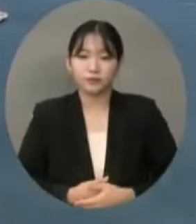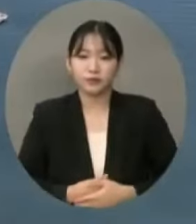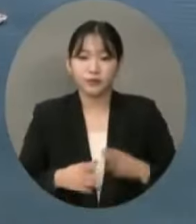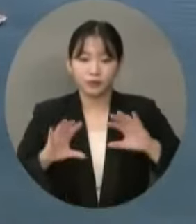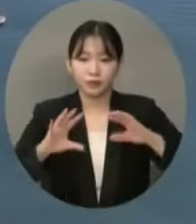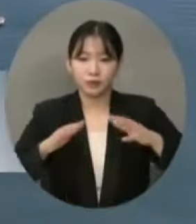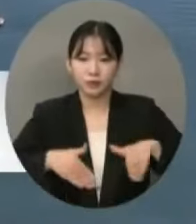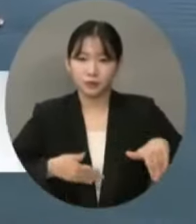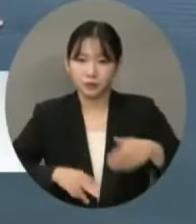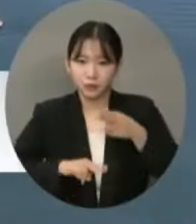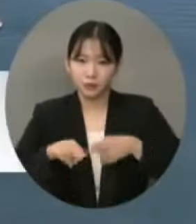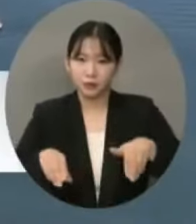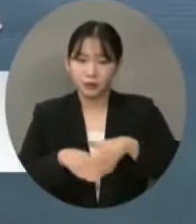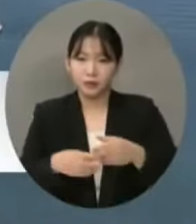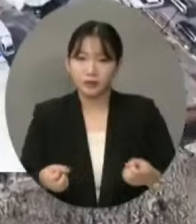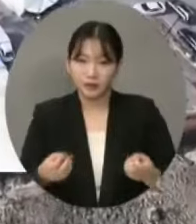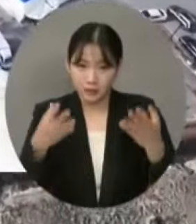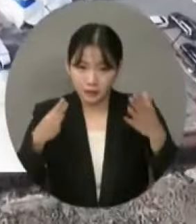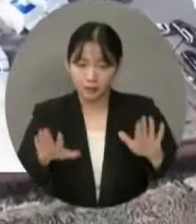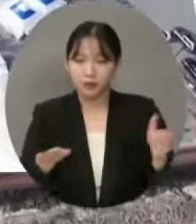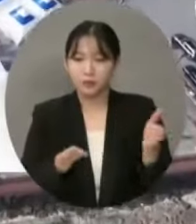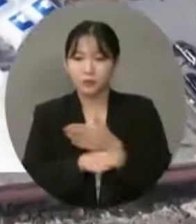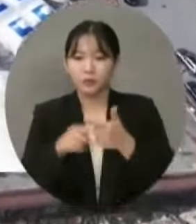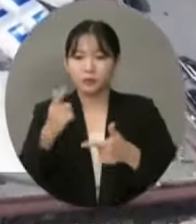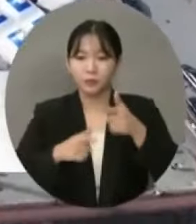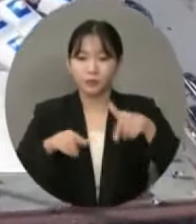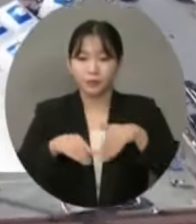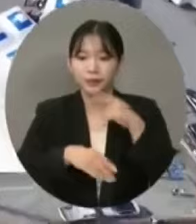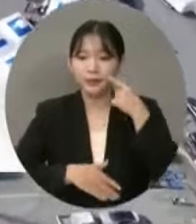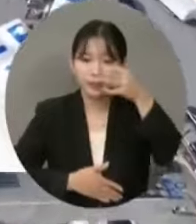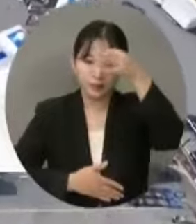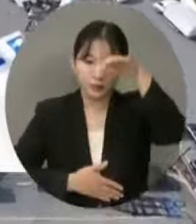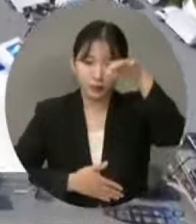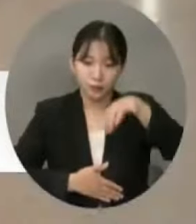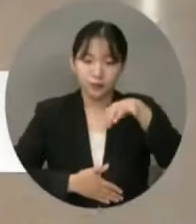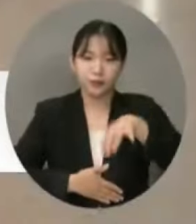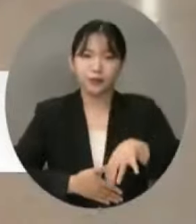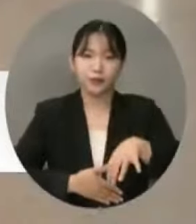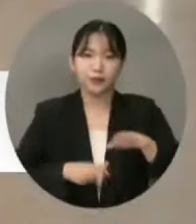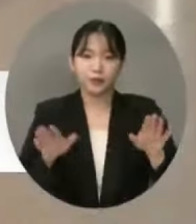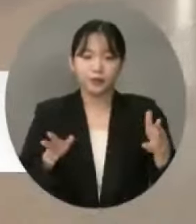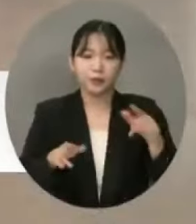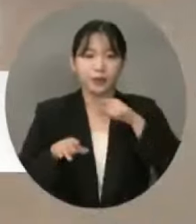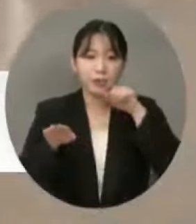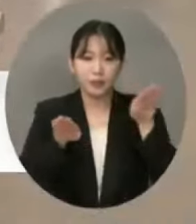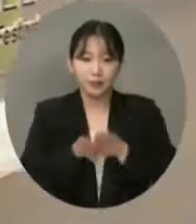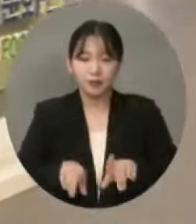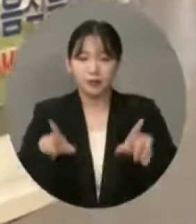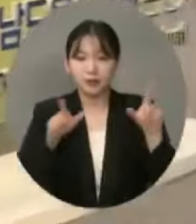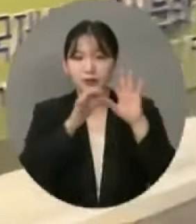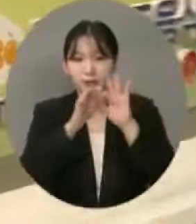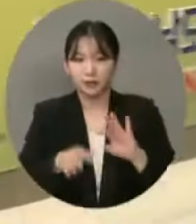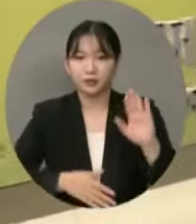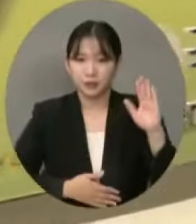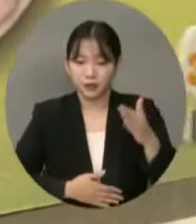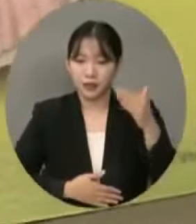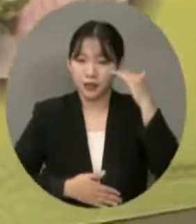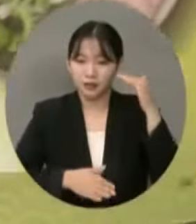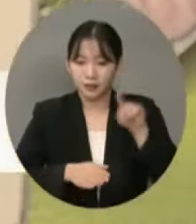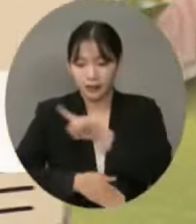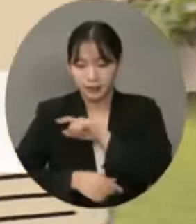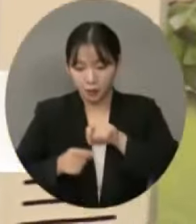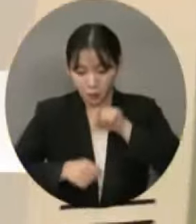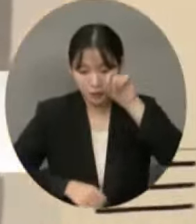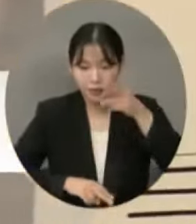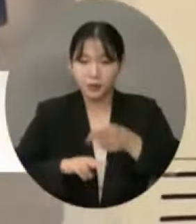국제 남도 음식 문화 대잔치는 오늘부터 이곳 목포문화예술회관 일대에서 이번 주 일요일까지 진행되는데요. 국내 최장